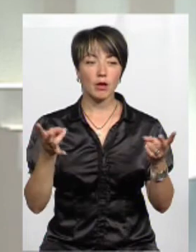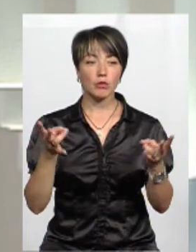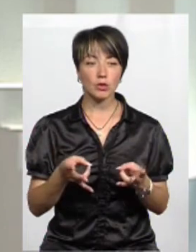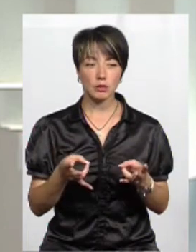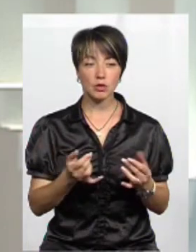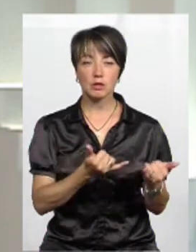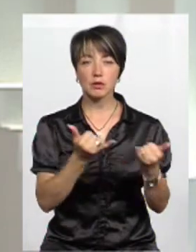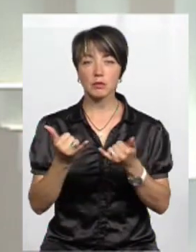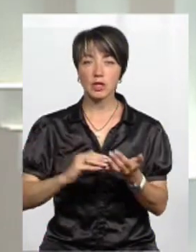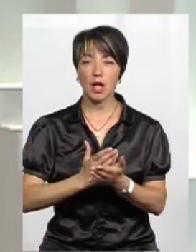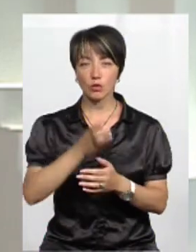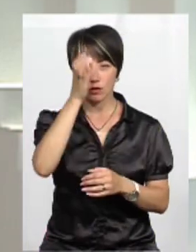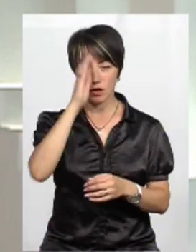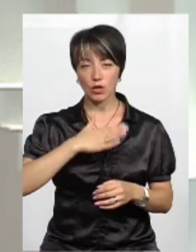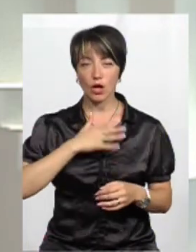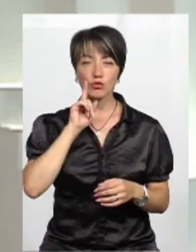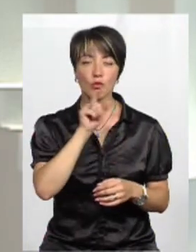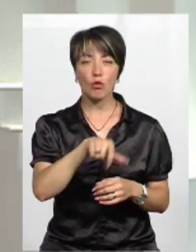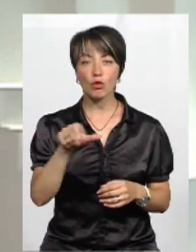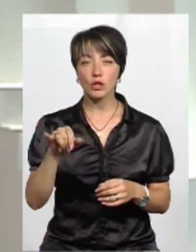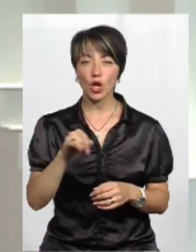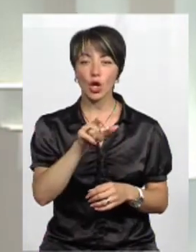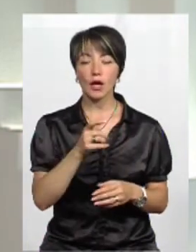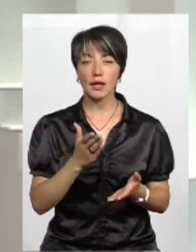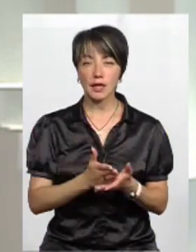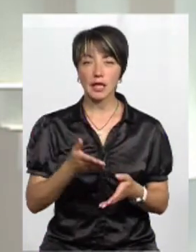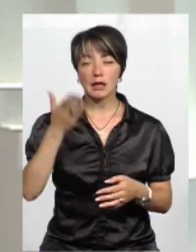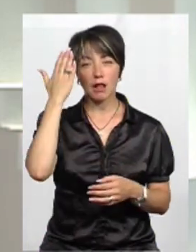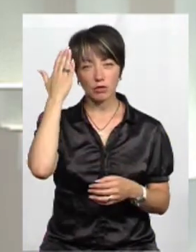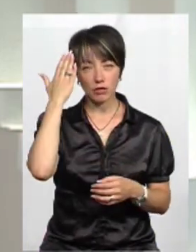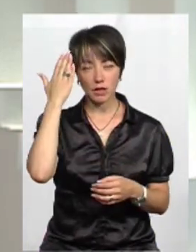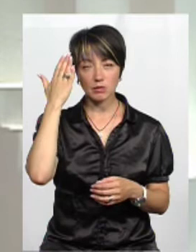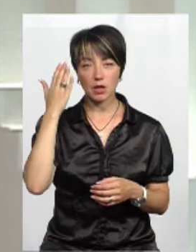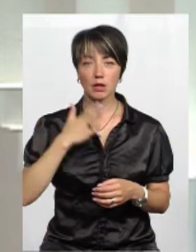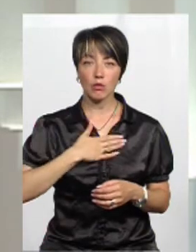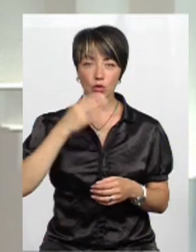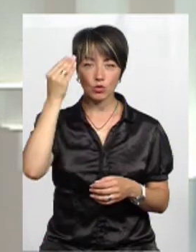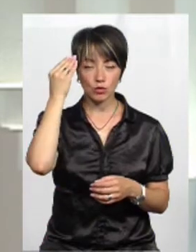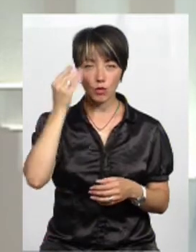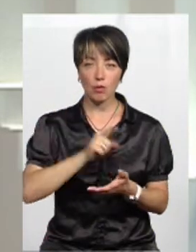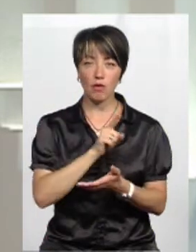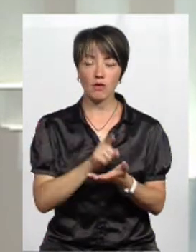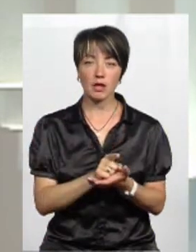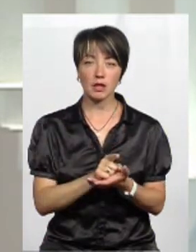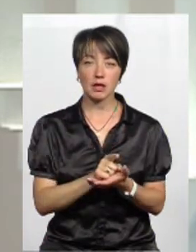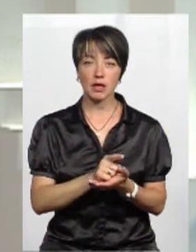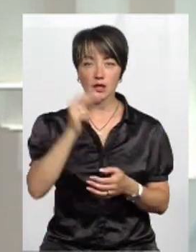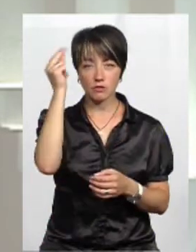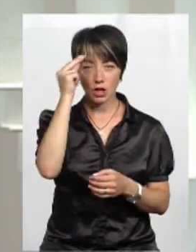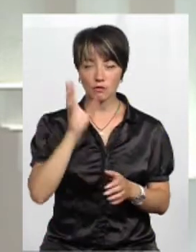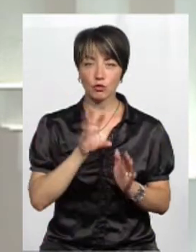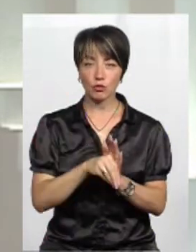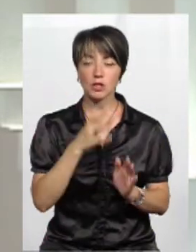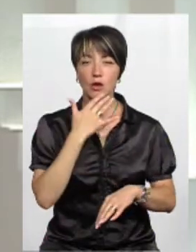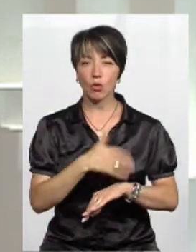потрібно забезпечити якісною освітою нашу молодь, і люди, які є дійсно талановитими, на мою думку, повинні навчатися, в тому